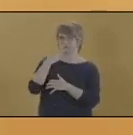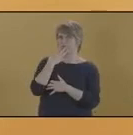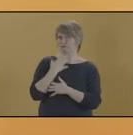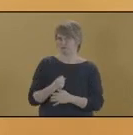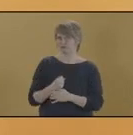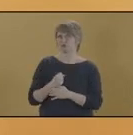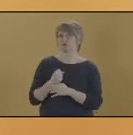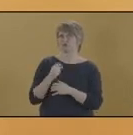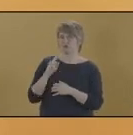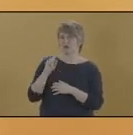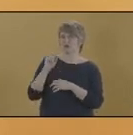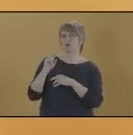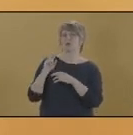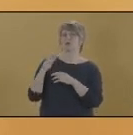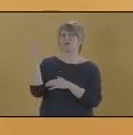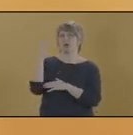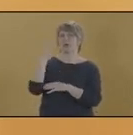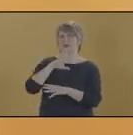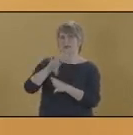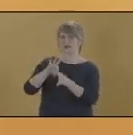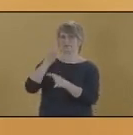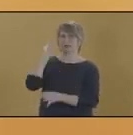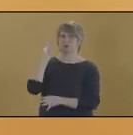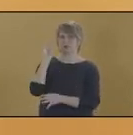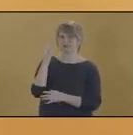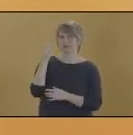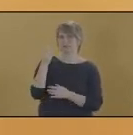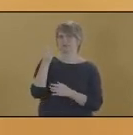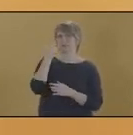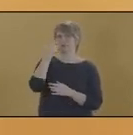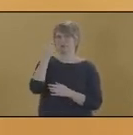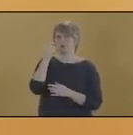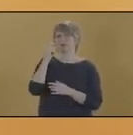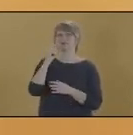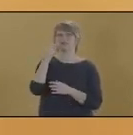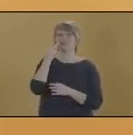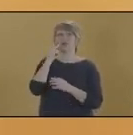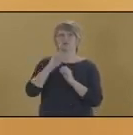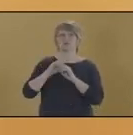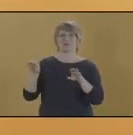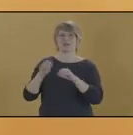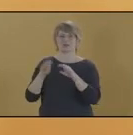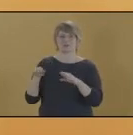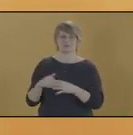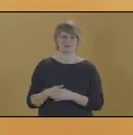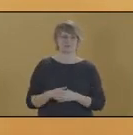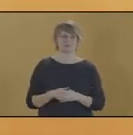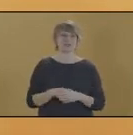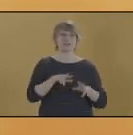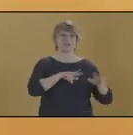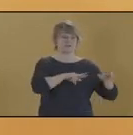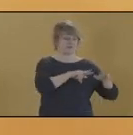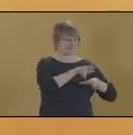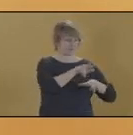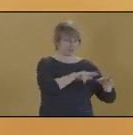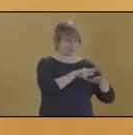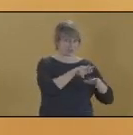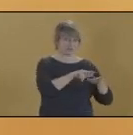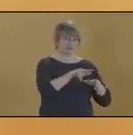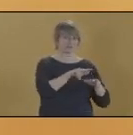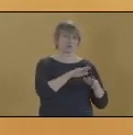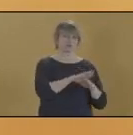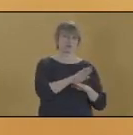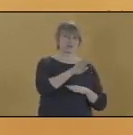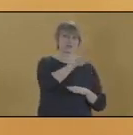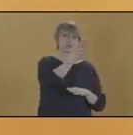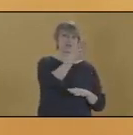medial dargestellt wird. Wenn wir jetzt die Wirtschaftskrise oder die Inflation anschauen, dann sind es etwa 2/3 der Jugendlichen,